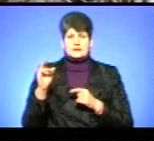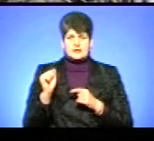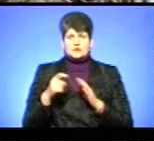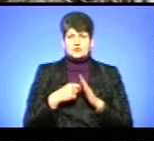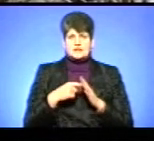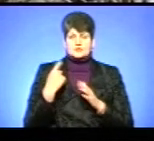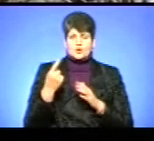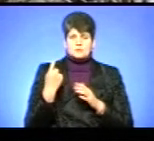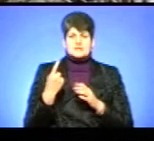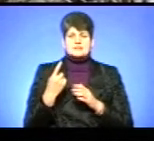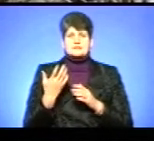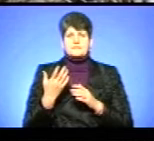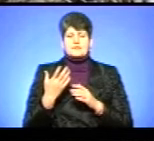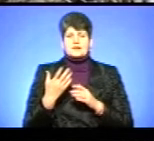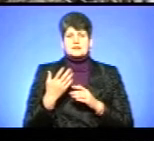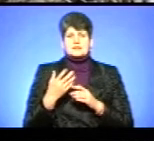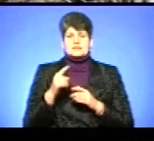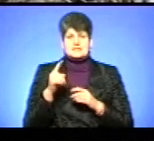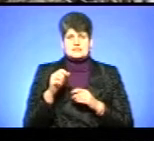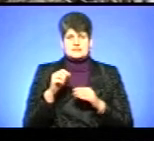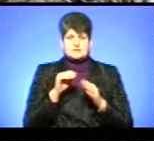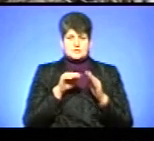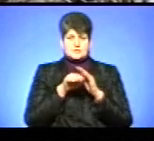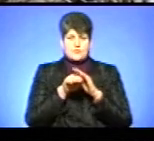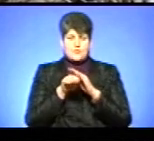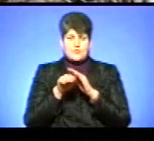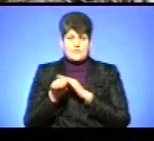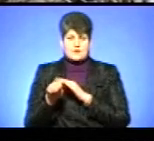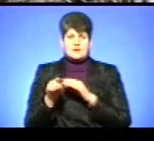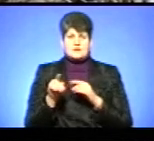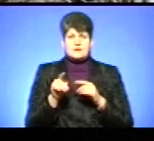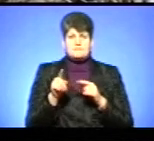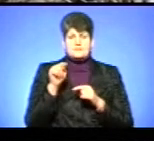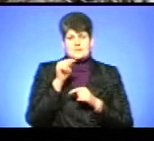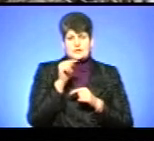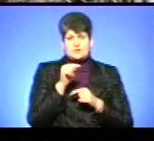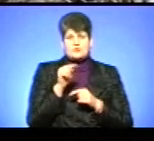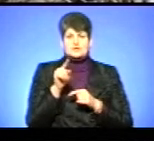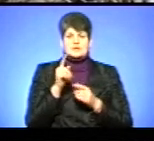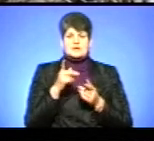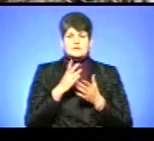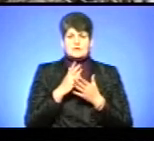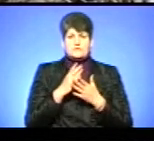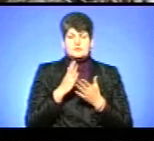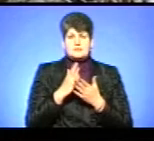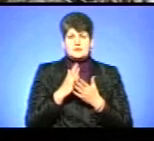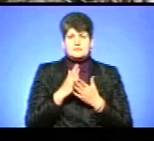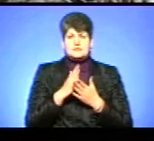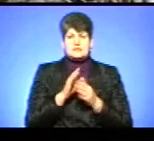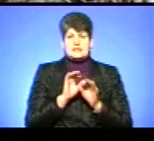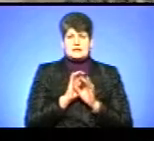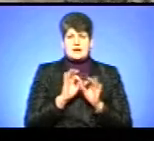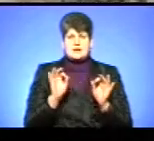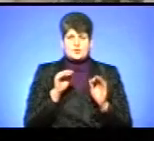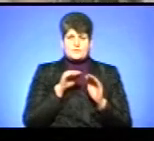по лісопосадках замасковані і, відповідно, під фон той, який, власне, там є, вони би мали ідеально